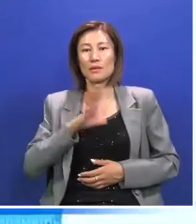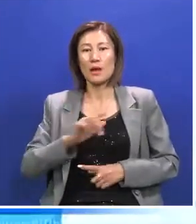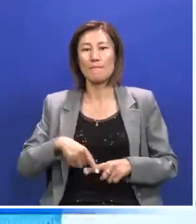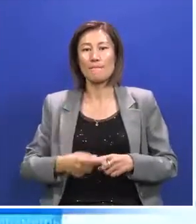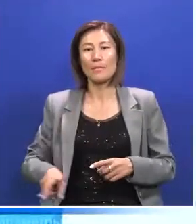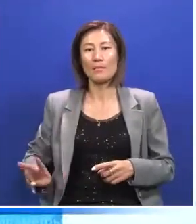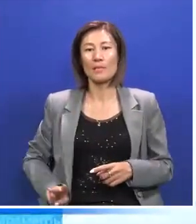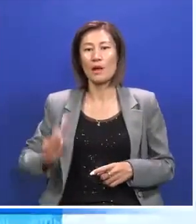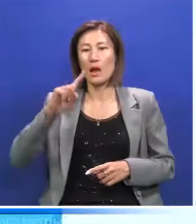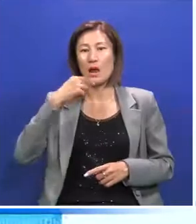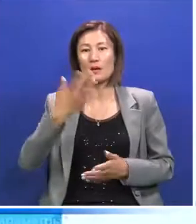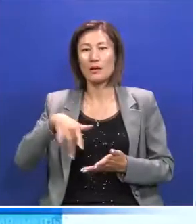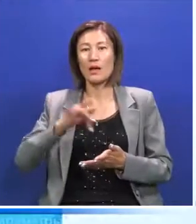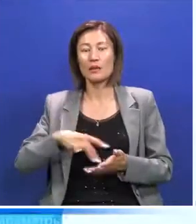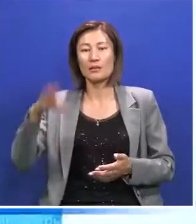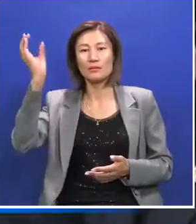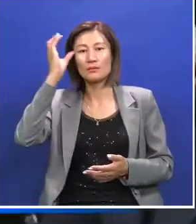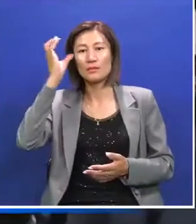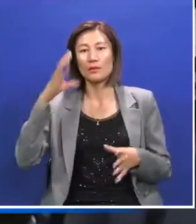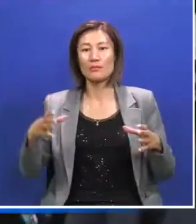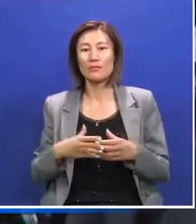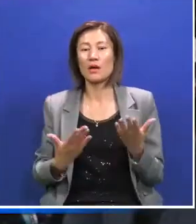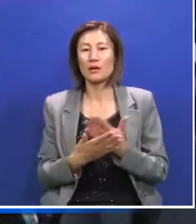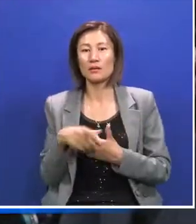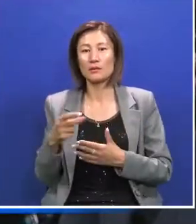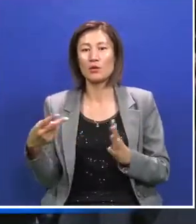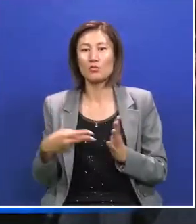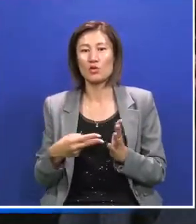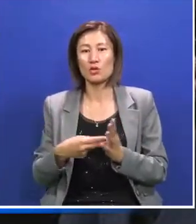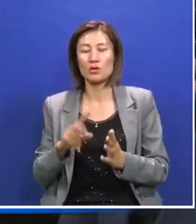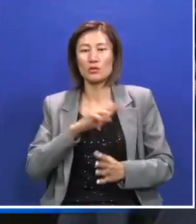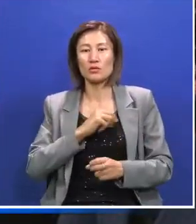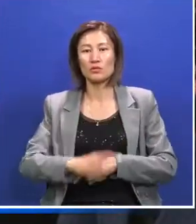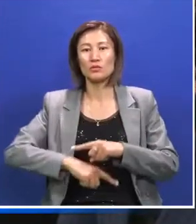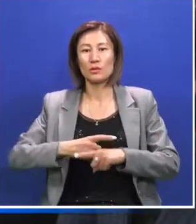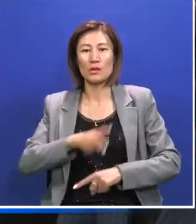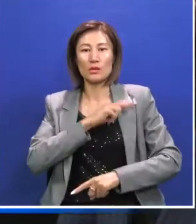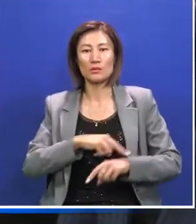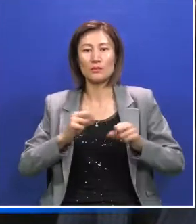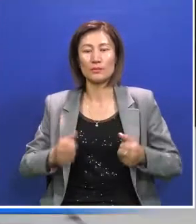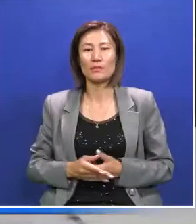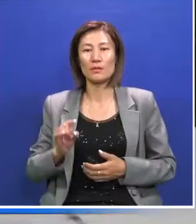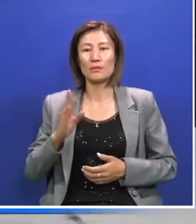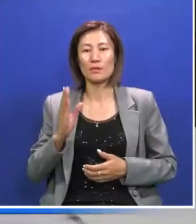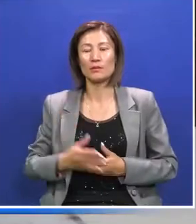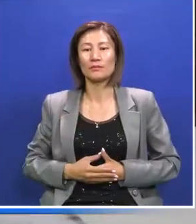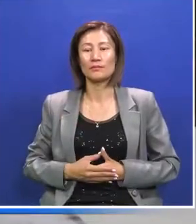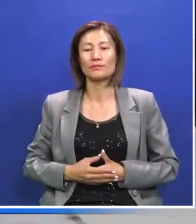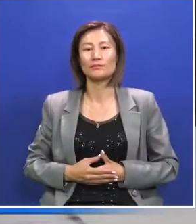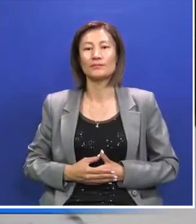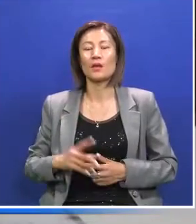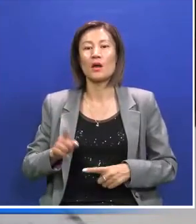Басқарма басшысының айтуынша, қаладағы білім мекемелеріне жан басына қаржыландыру жүйесі бойынша жұмыстар атқарылуда. Енді